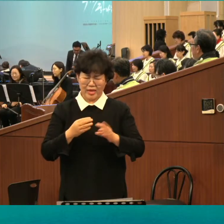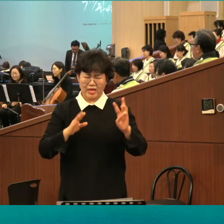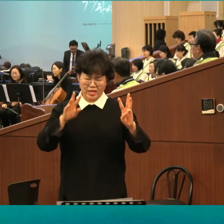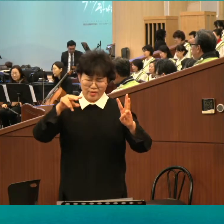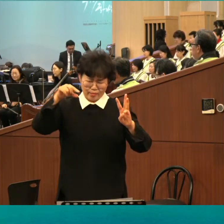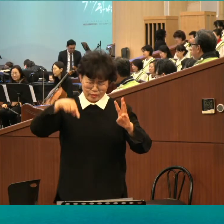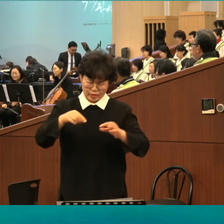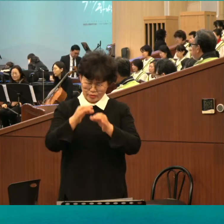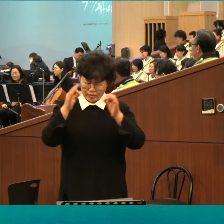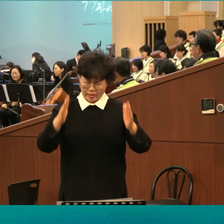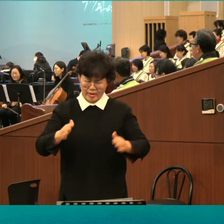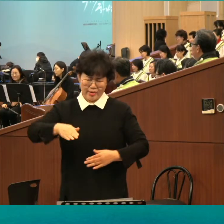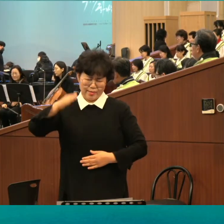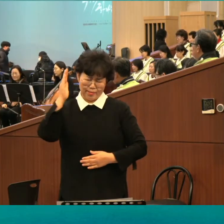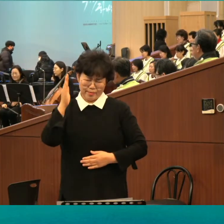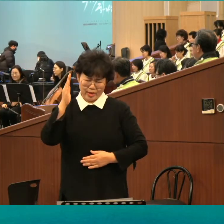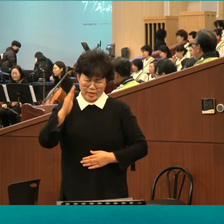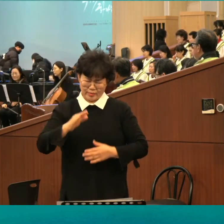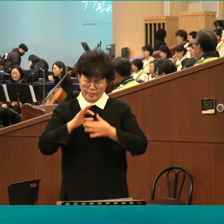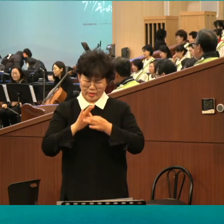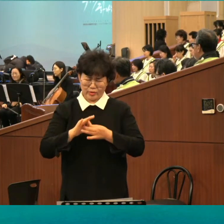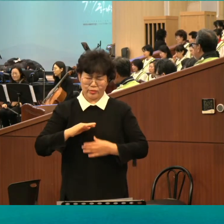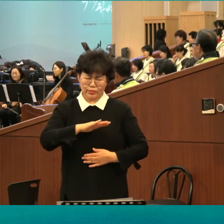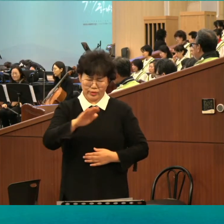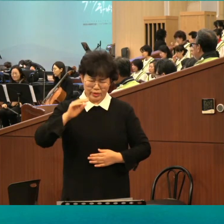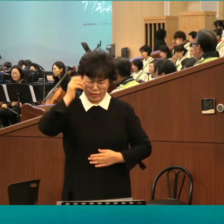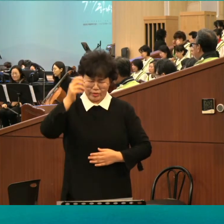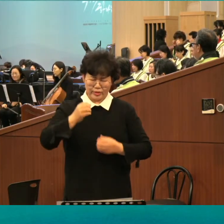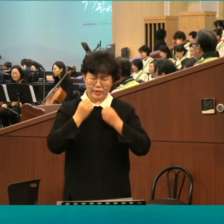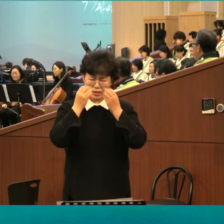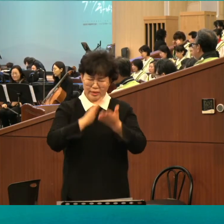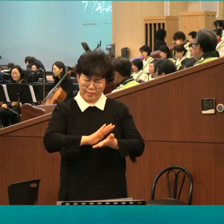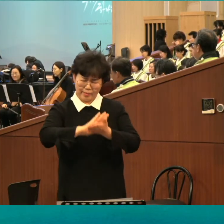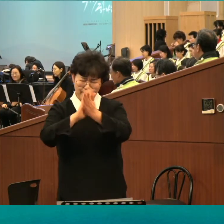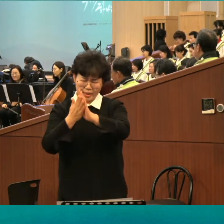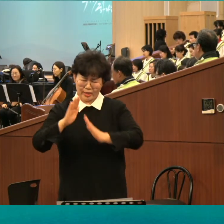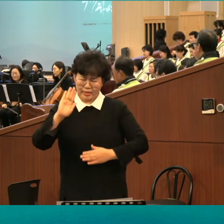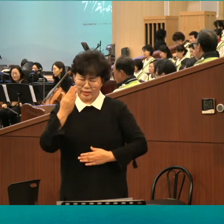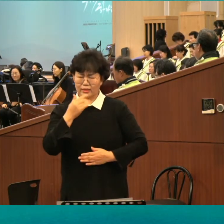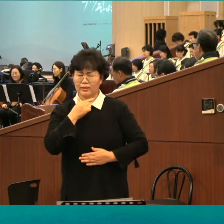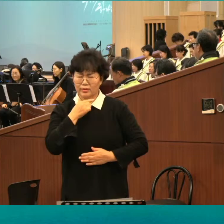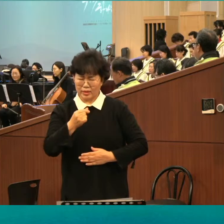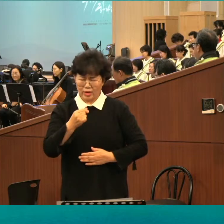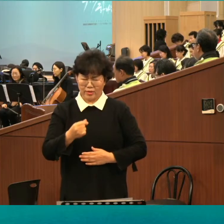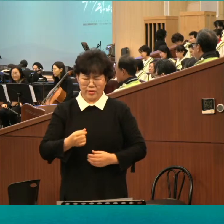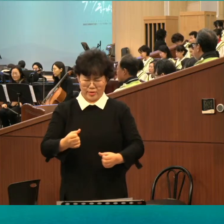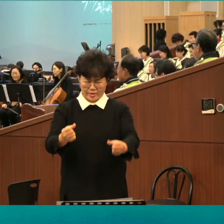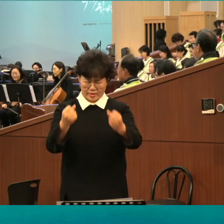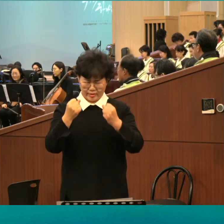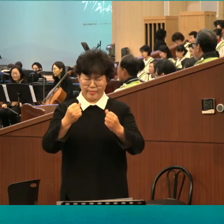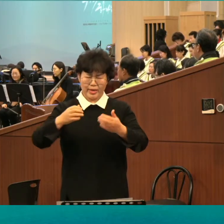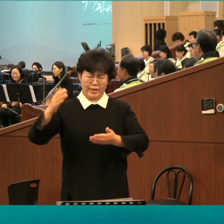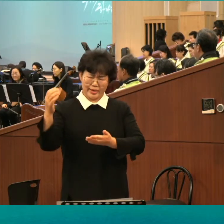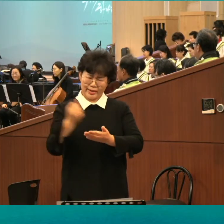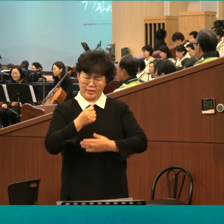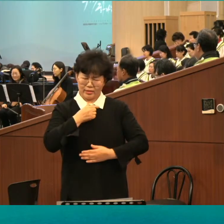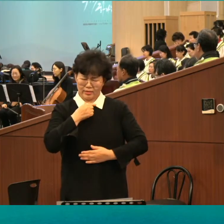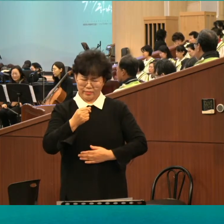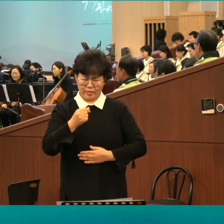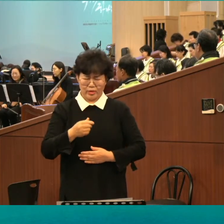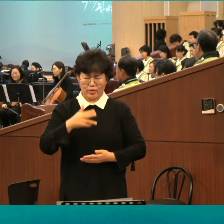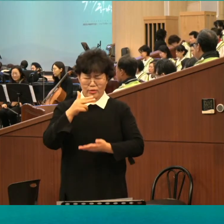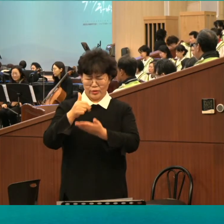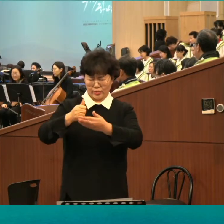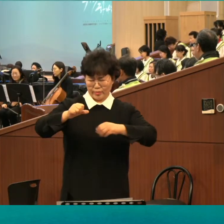하나님의 말씀으로 우리의 영혼이 새롭게 되기를 원합니다. 힘을 얻기를 원합니다. 주께서